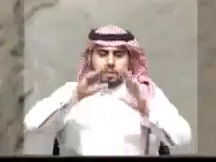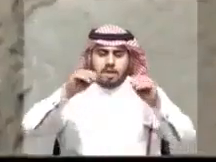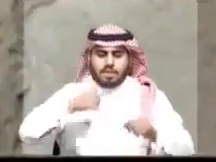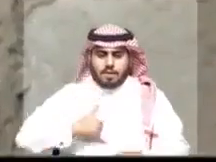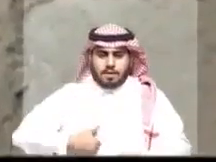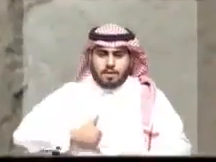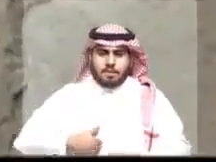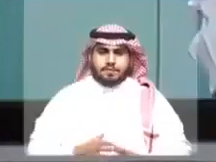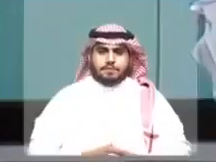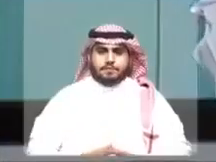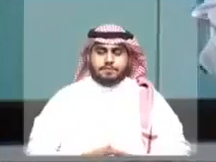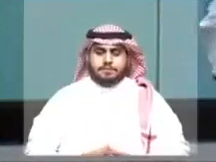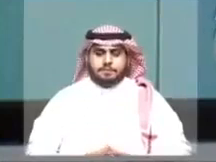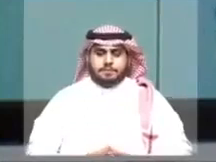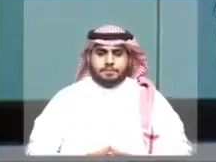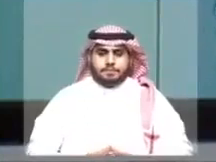اليمن.